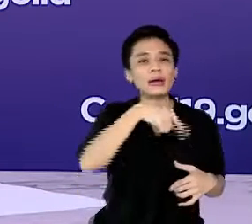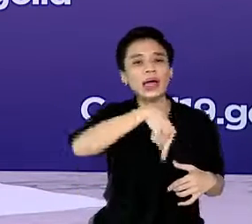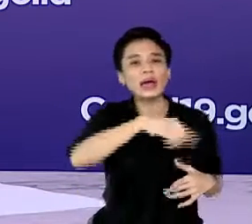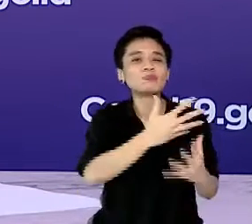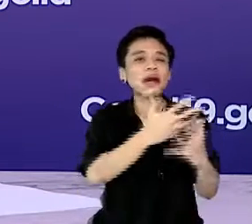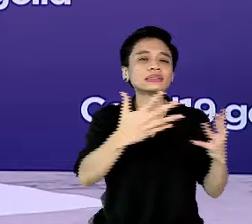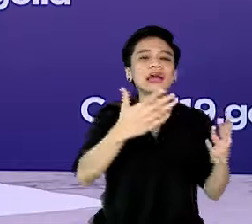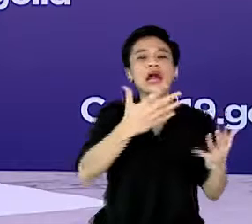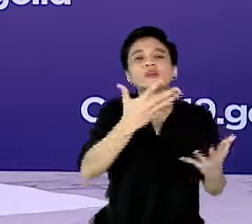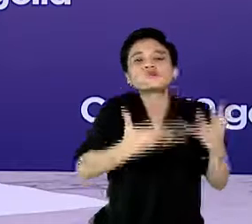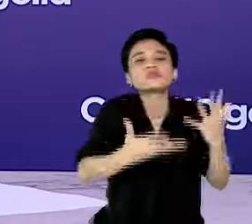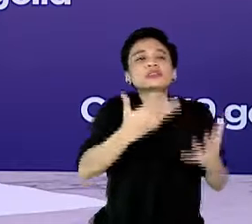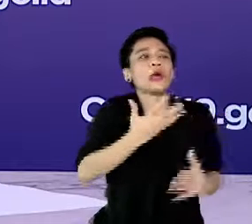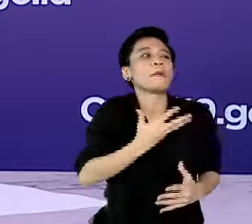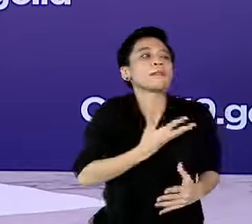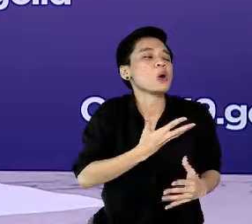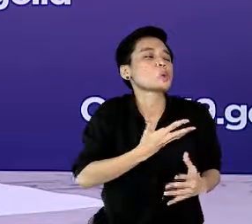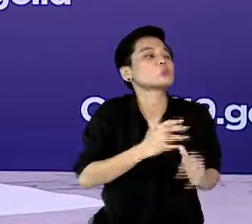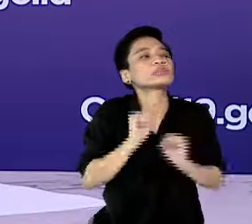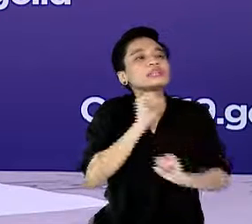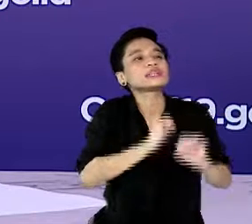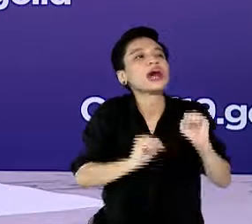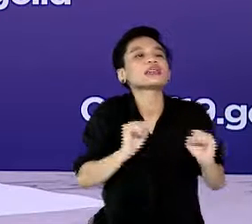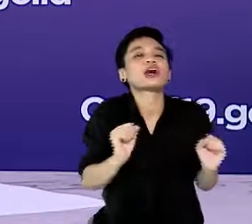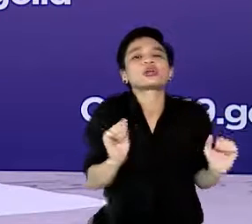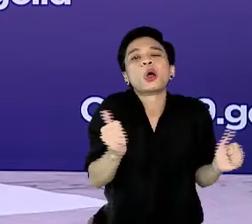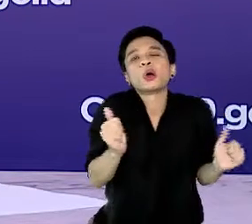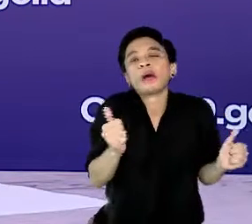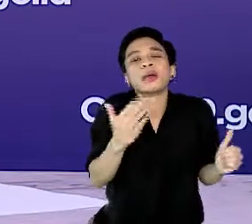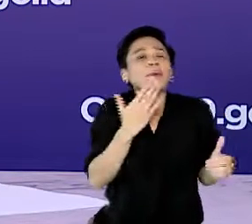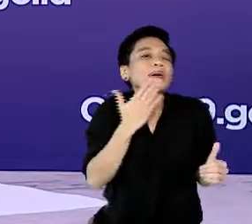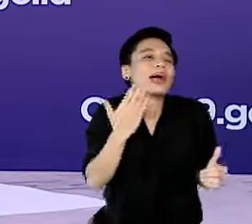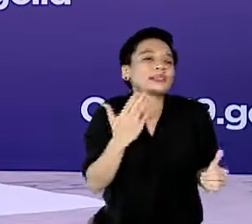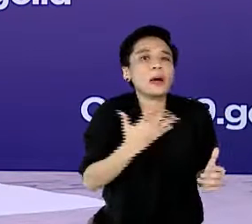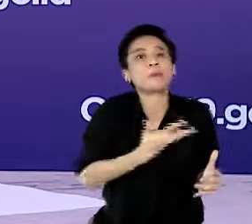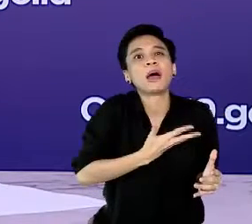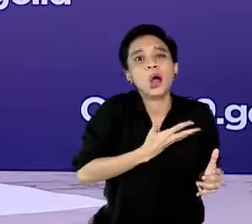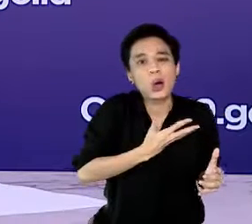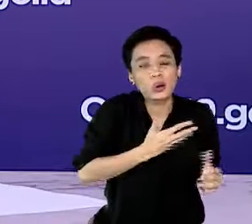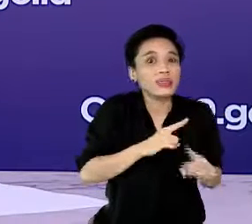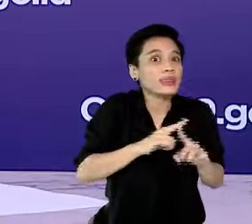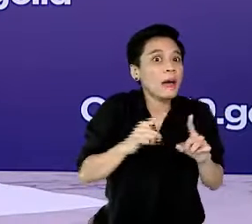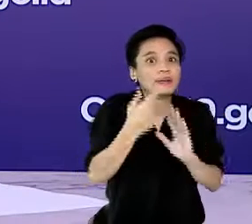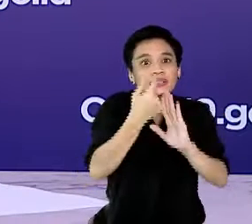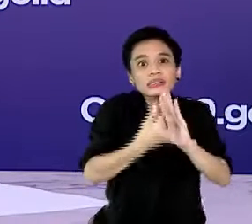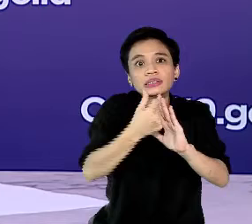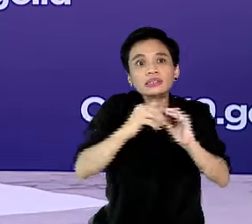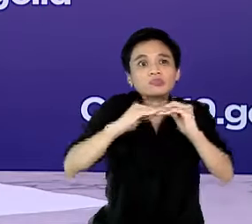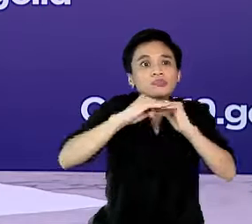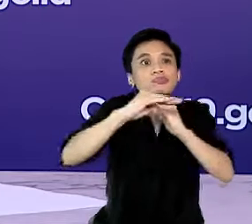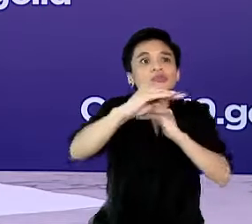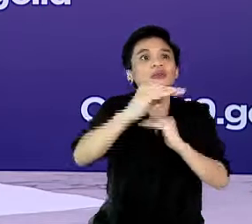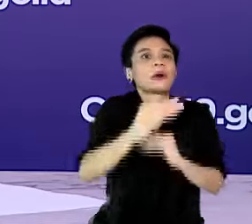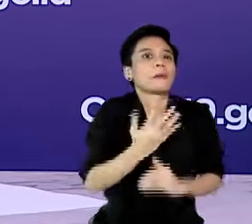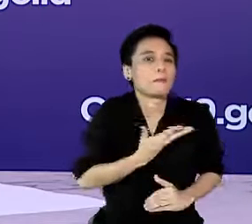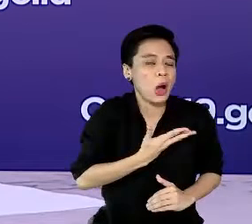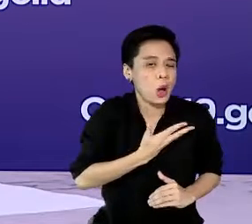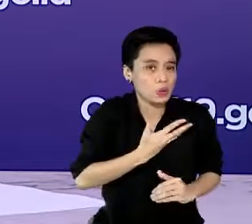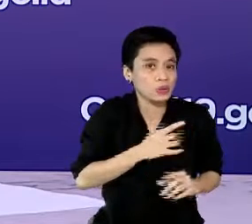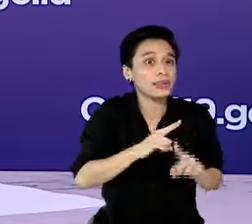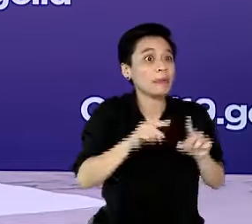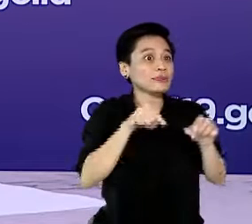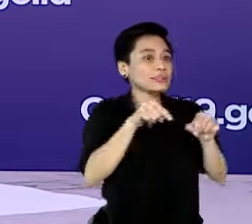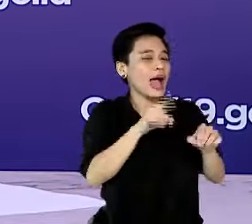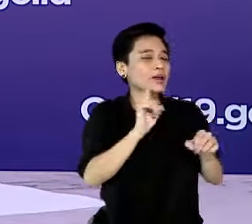menjalani aktifitas normal tentunya tidak dapat dihindari dan roda ekonomi pun harus terus berjalan namun Sisi positifnya